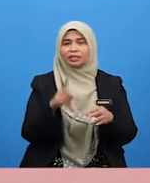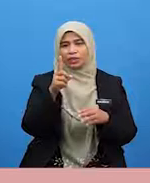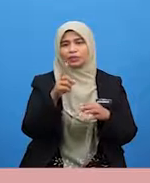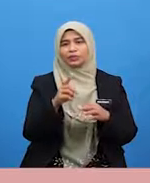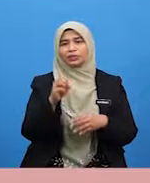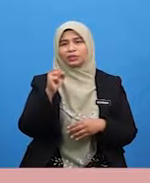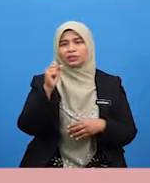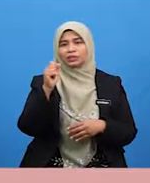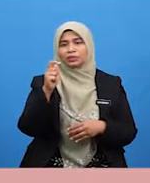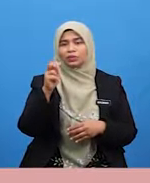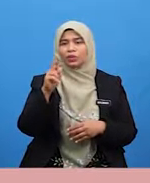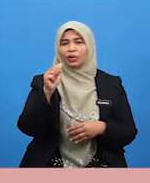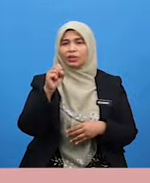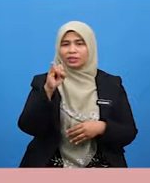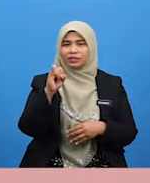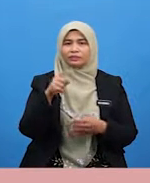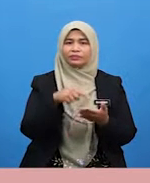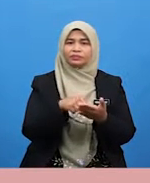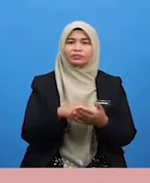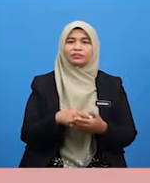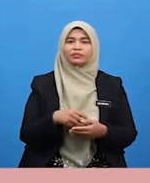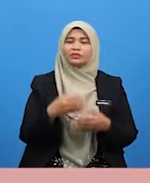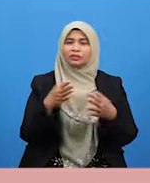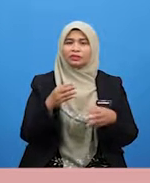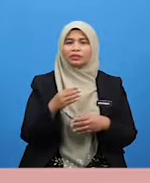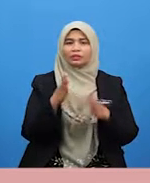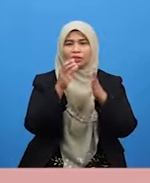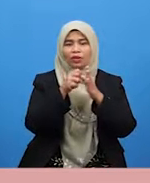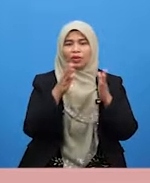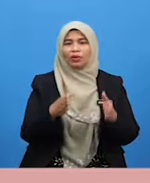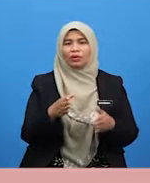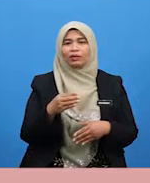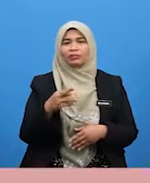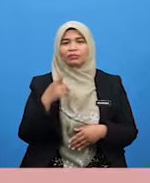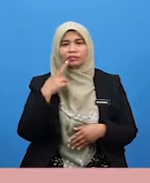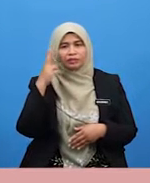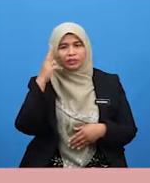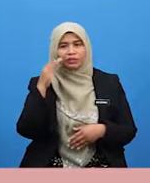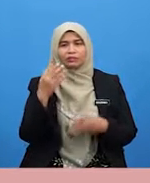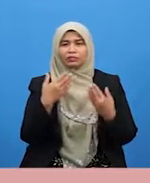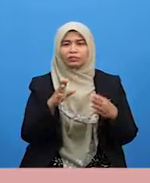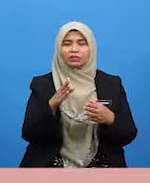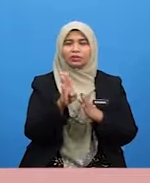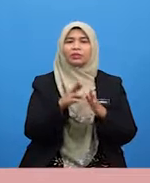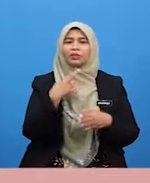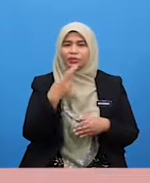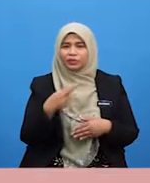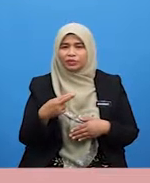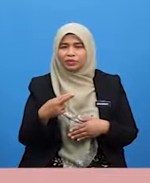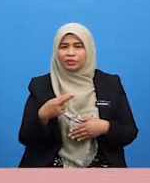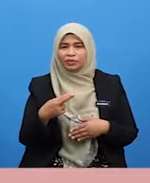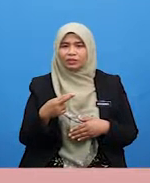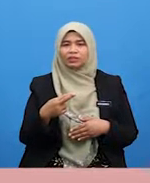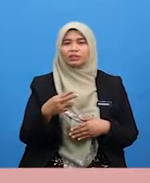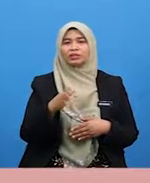ini. Maryam seorang gadis yang sudah berusia. Ibunya sering merisau kerana Maryam belum bertemu